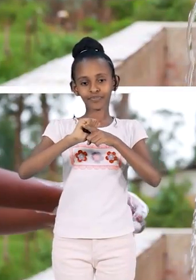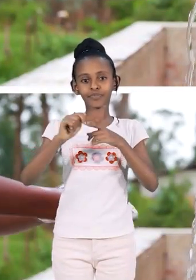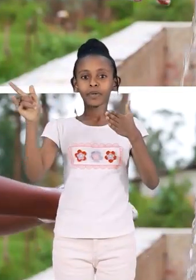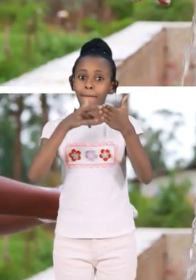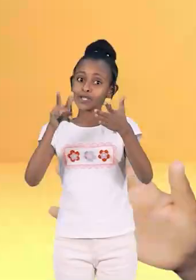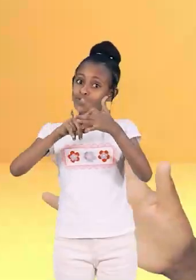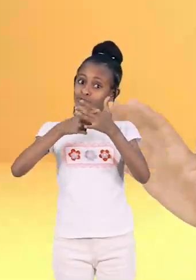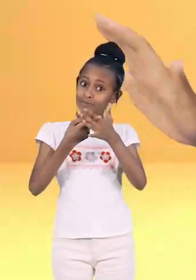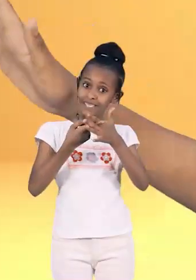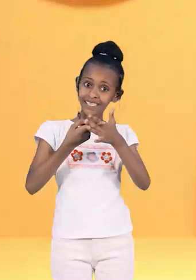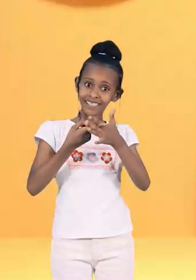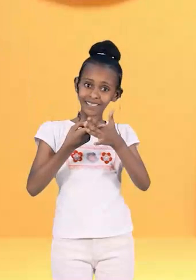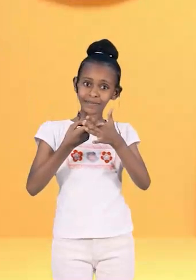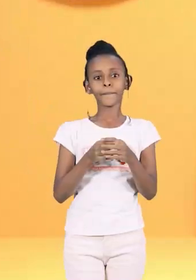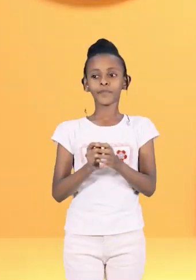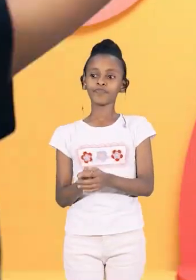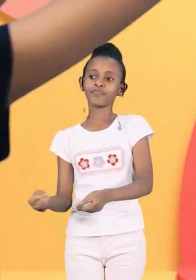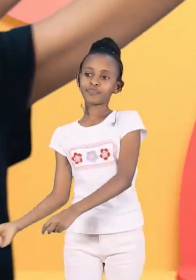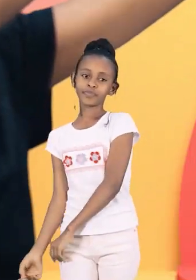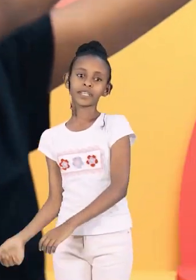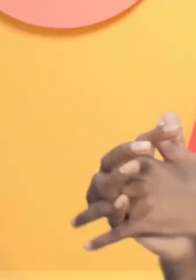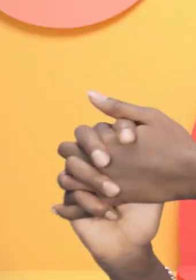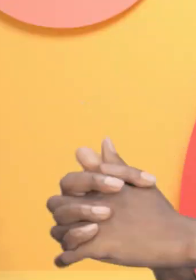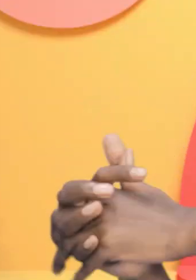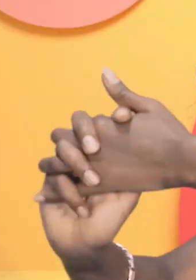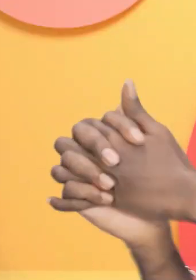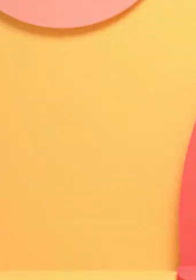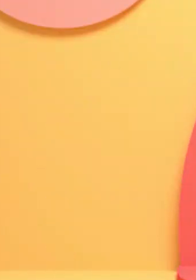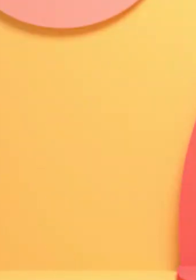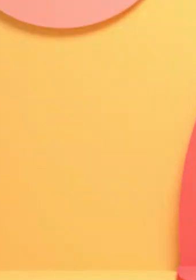diqachuun waliin haabaru faru danjal qabna